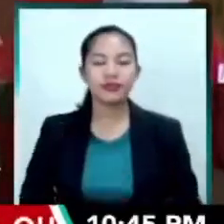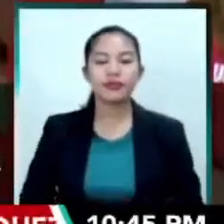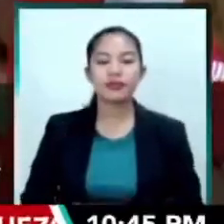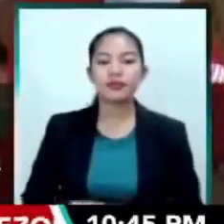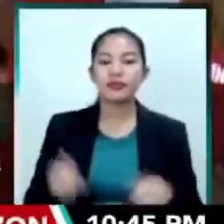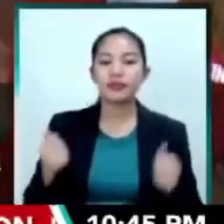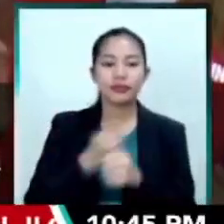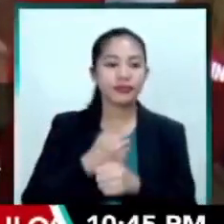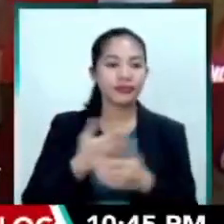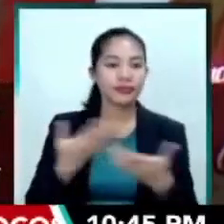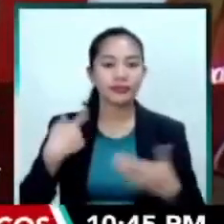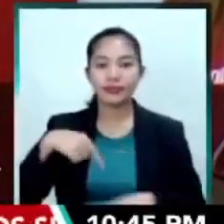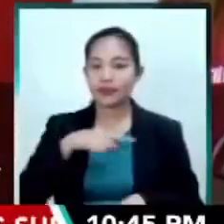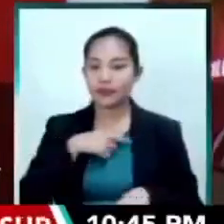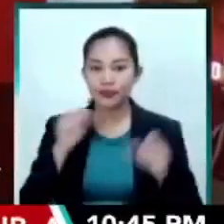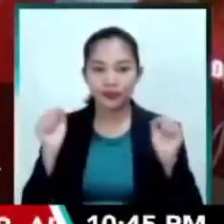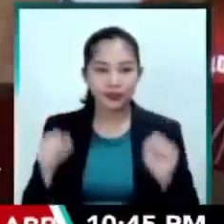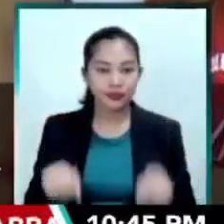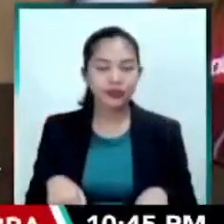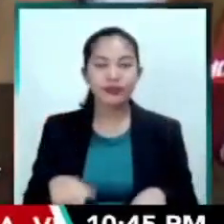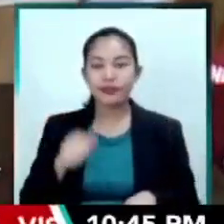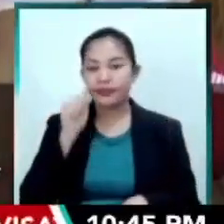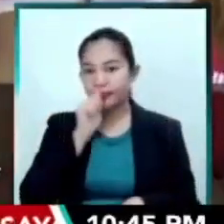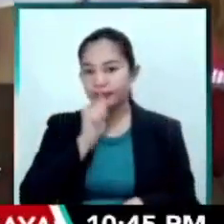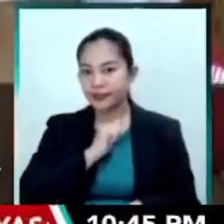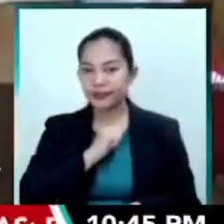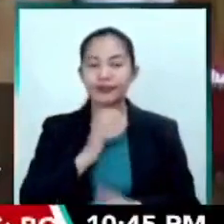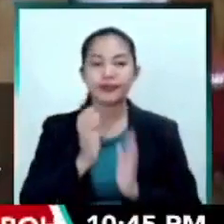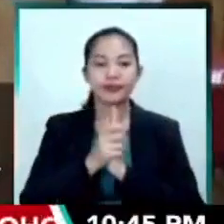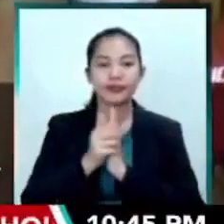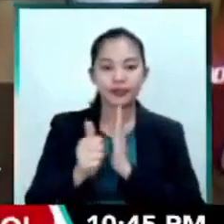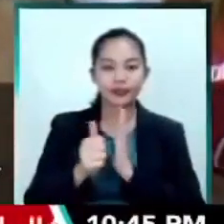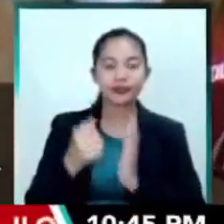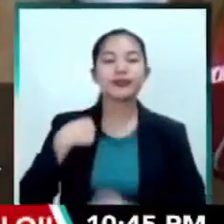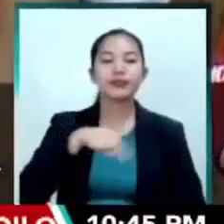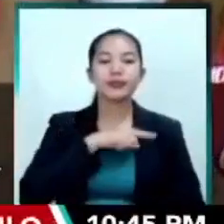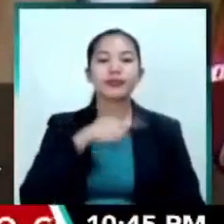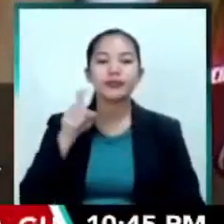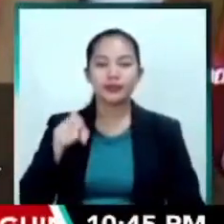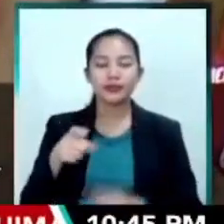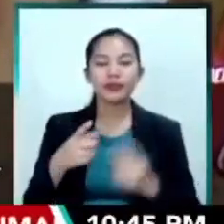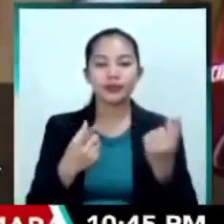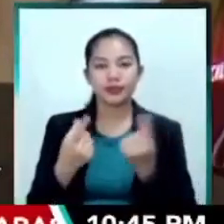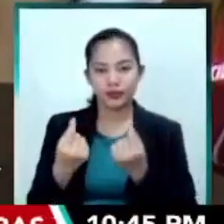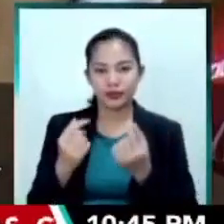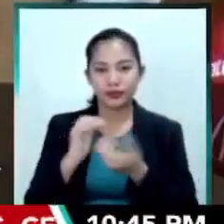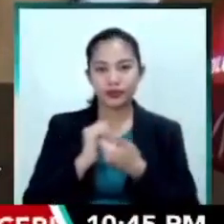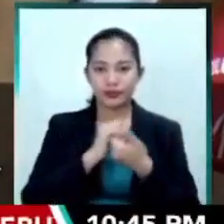ating sipag at galing ay gawin natin para ipagkaisa natin ang Pilipinas.